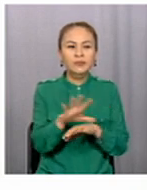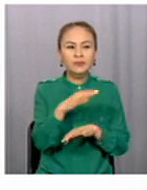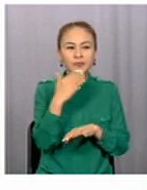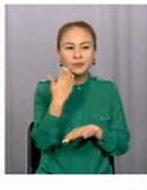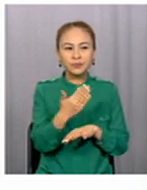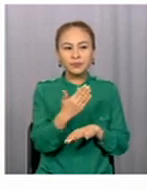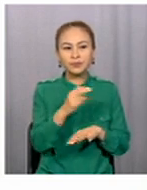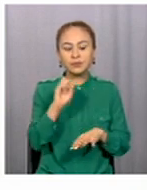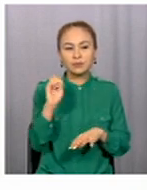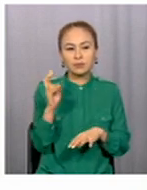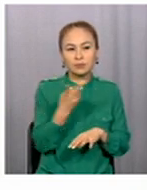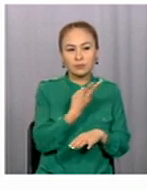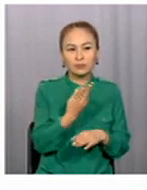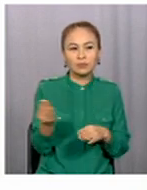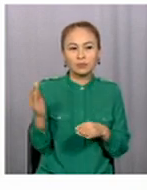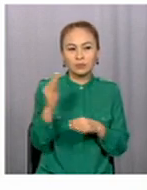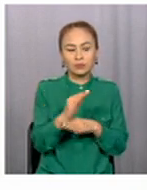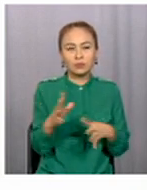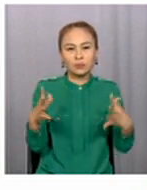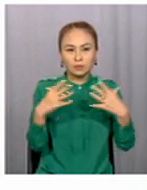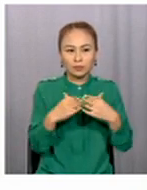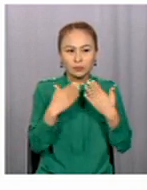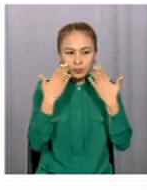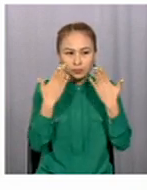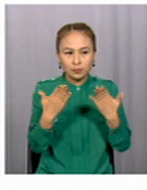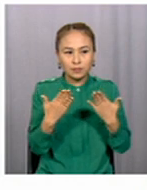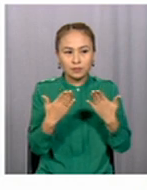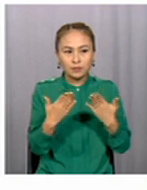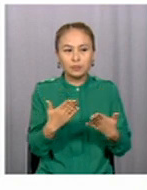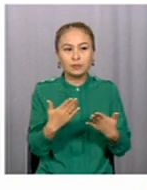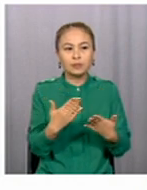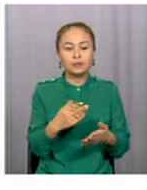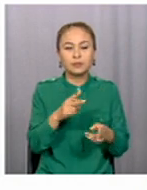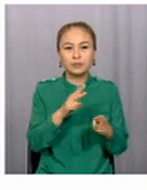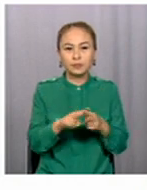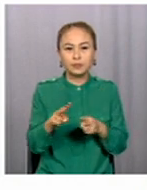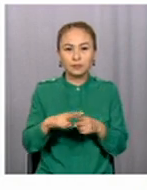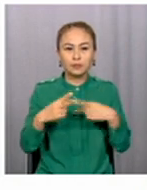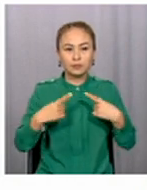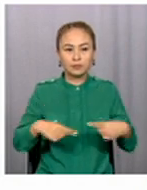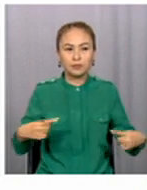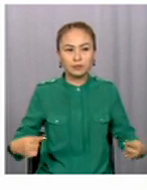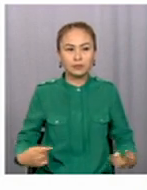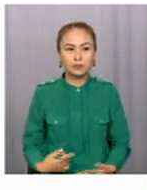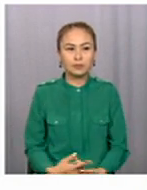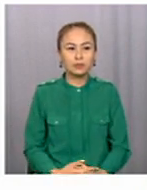бірі. Екеуін қосып оқысаң, зиянкестің түрі.